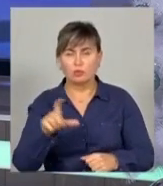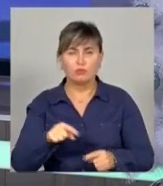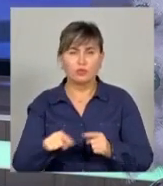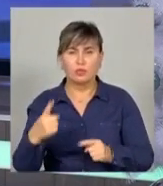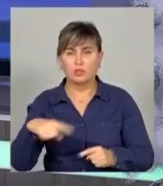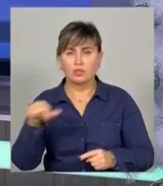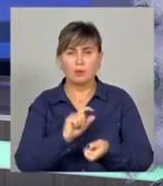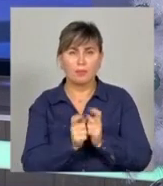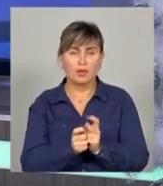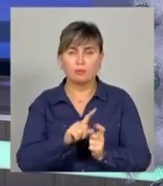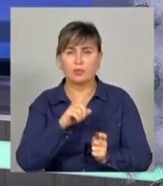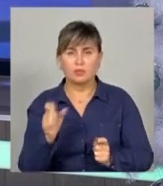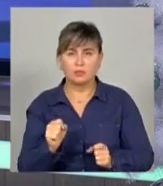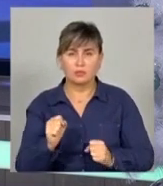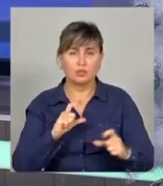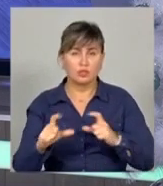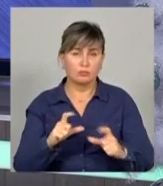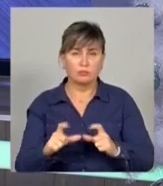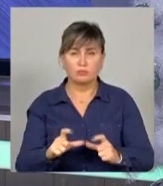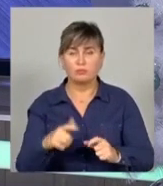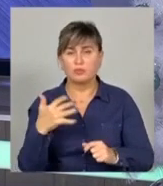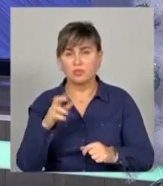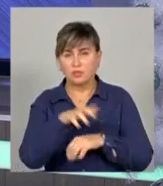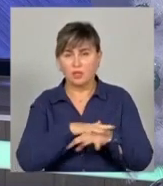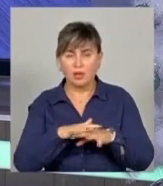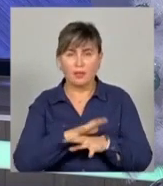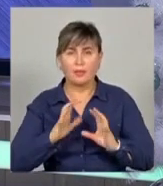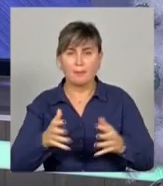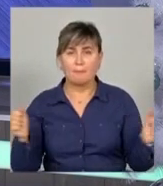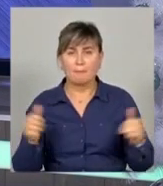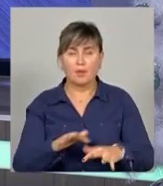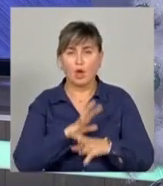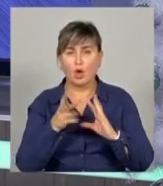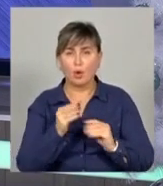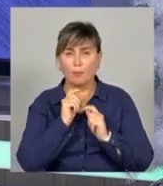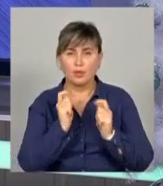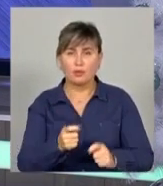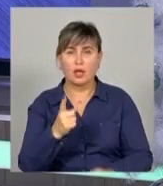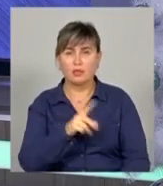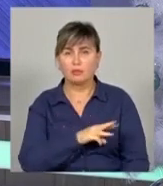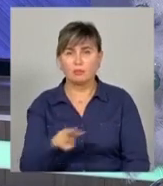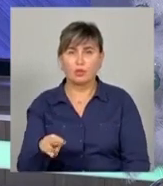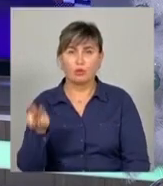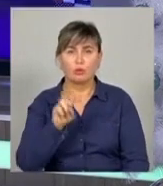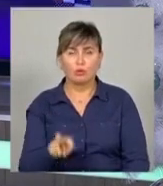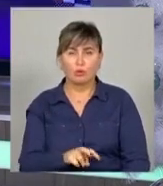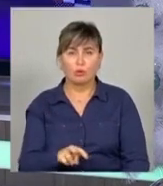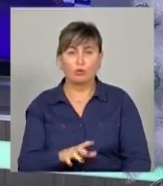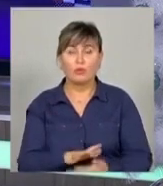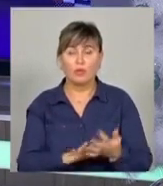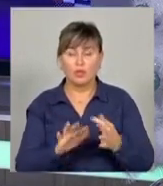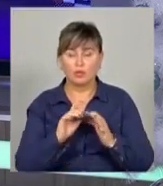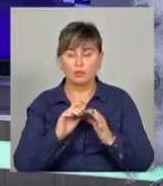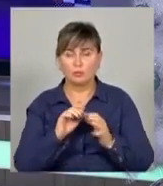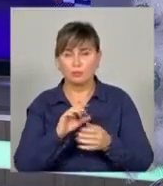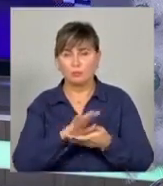недели в борьбе за титулы сойдутся шахматисты из 50 стран мира. Общий призовой фонд составил 1 миллион долларов. Максим Козлов